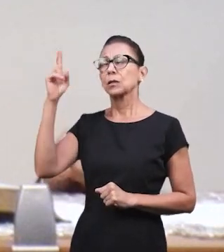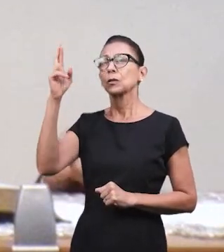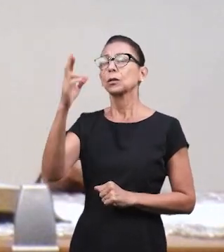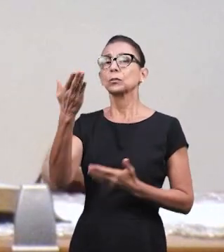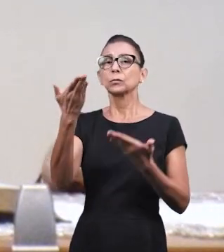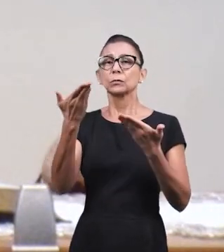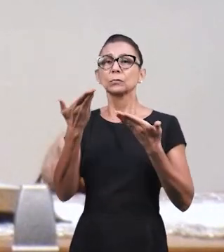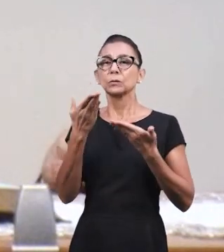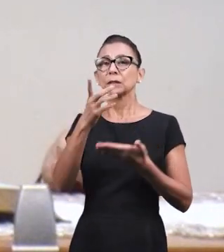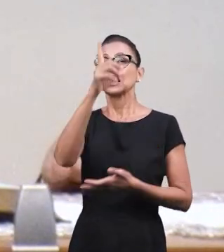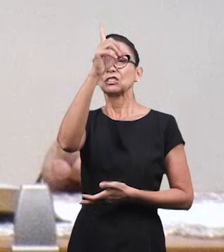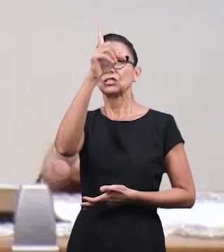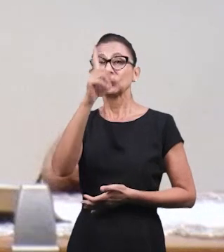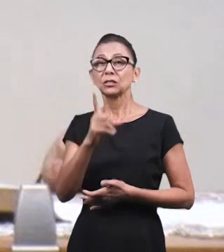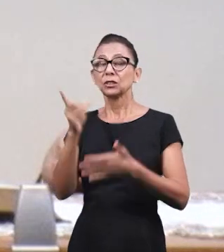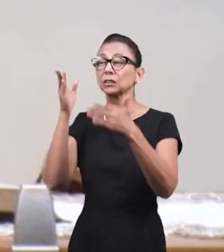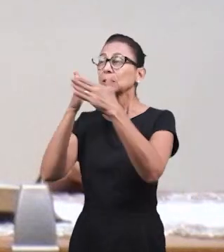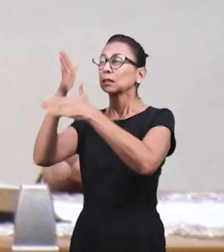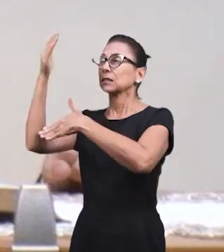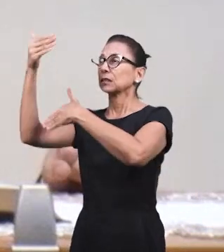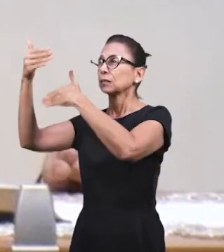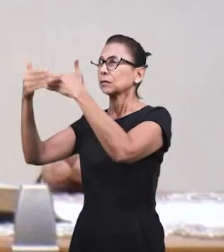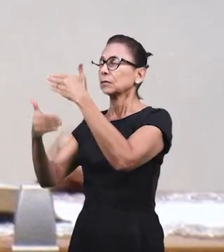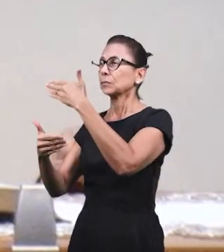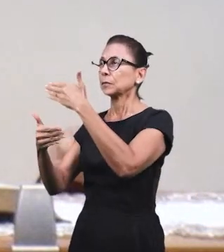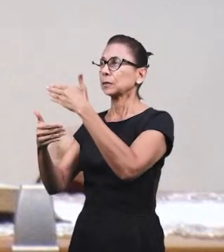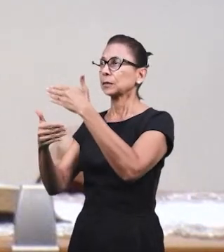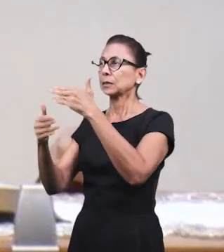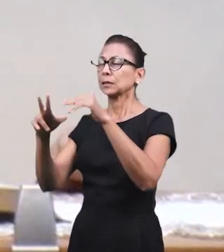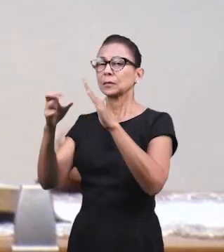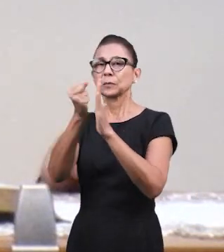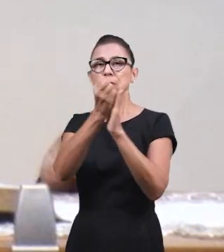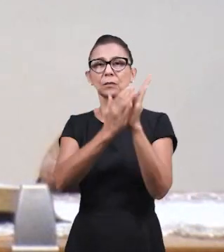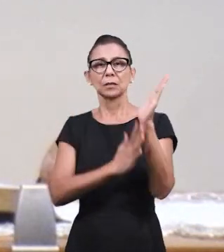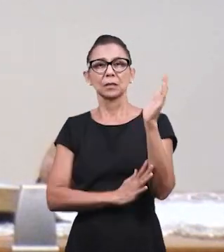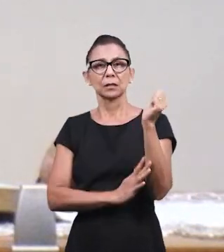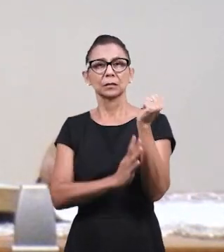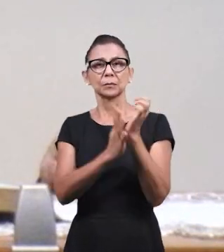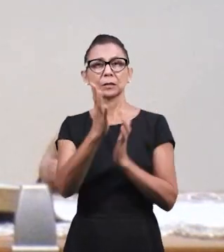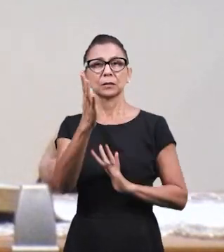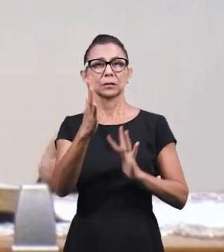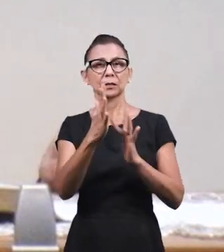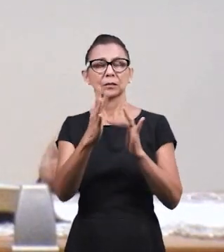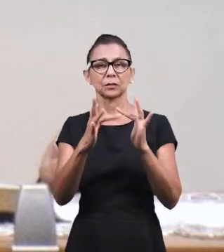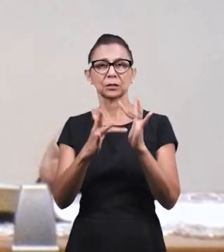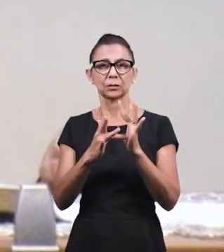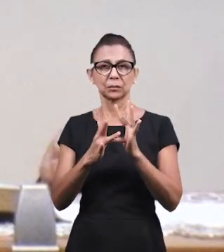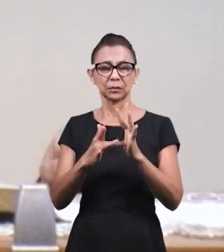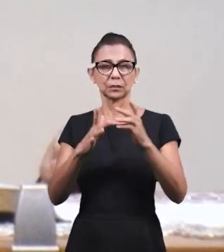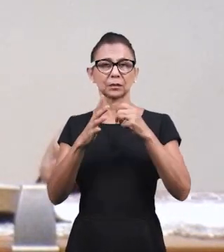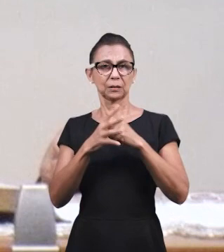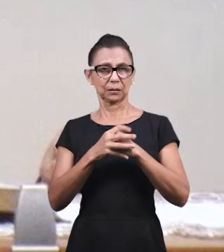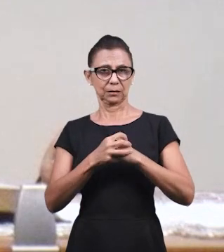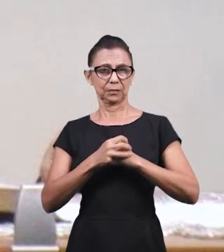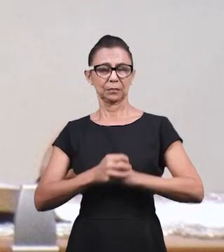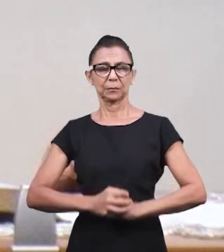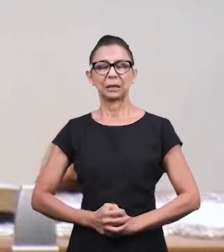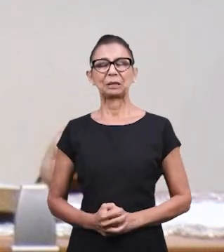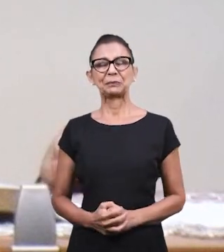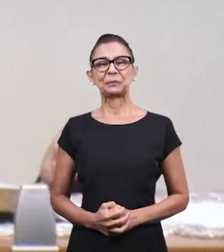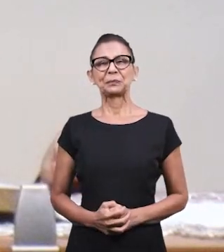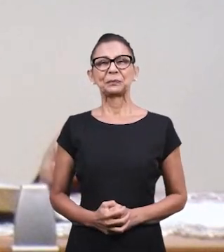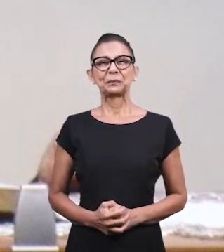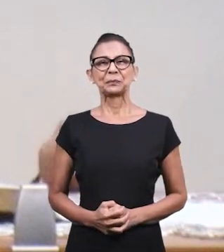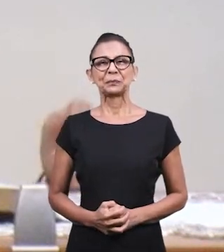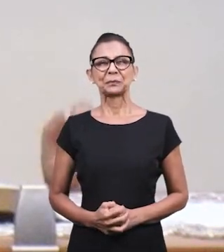полный доступ к этому живому новому пути через кровь иисуса в твоём присутствии мы молимся тебе отец во имя